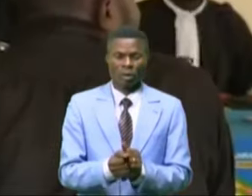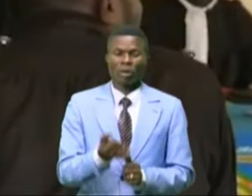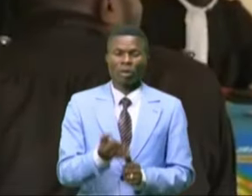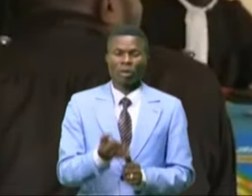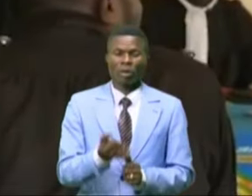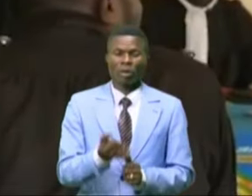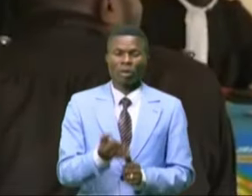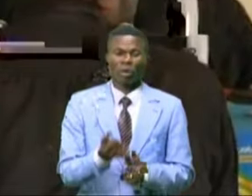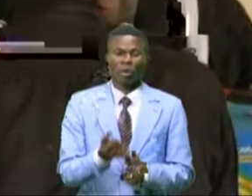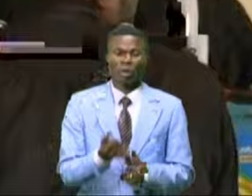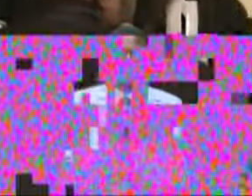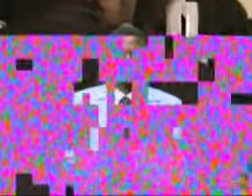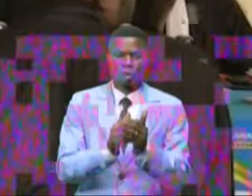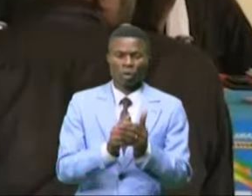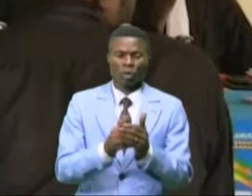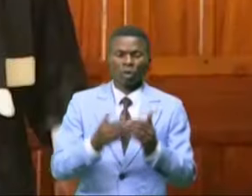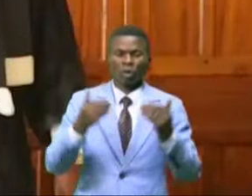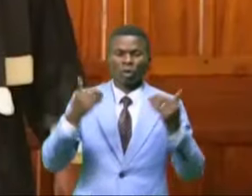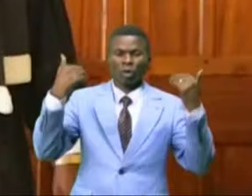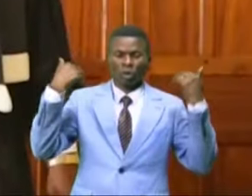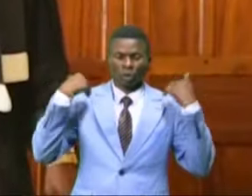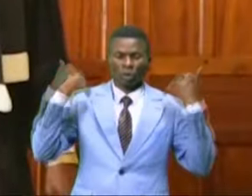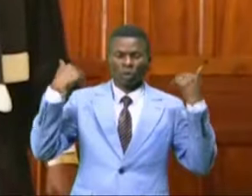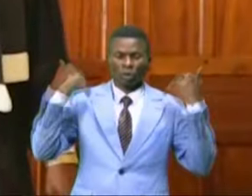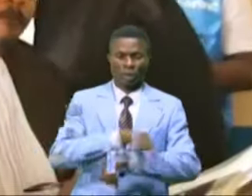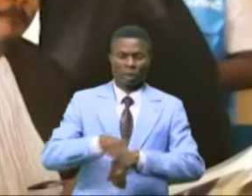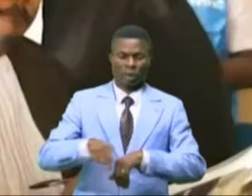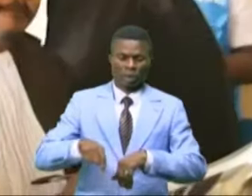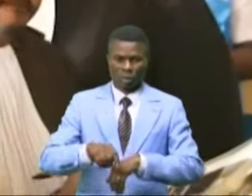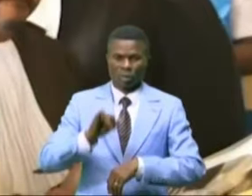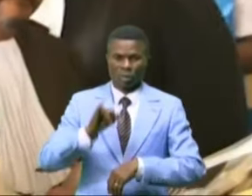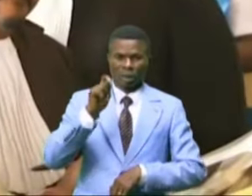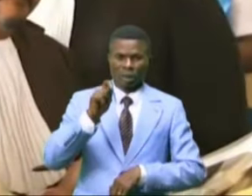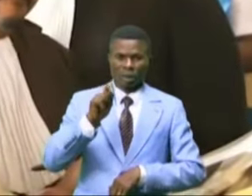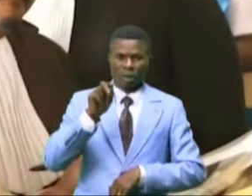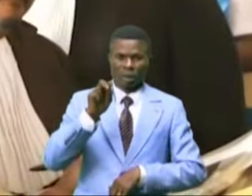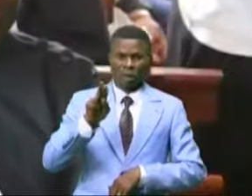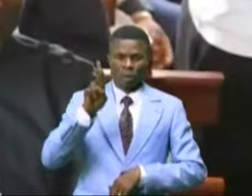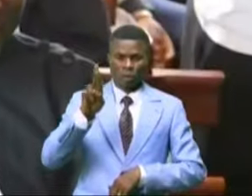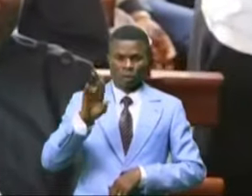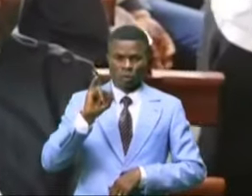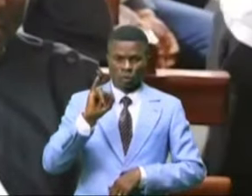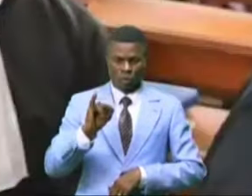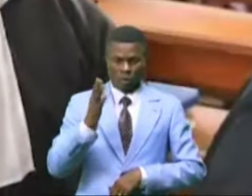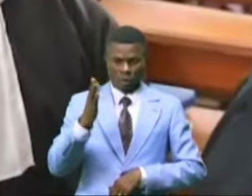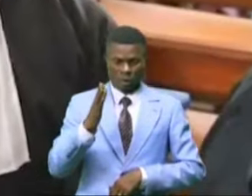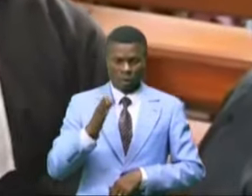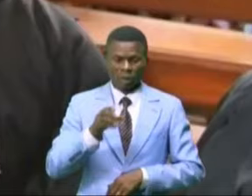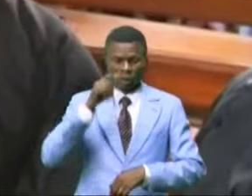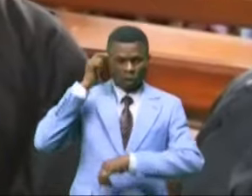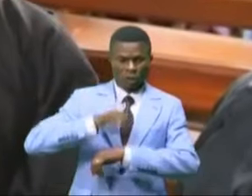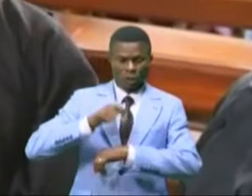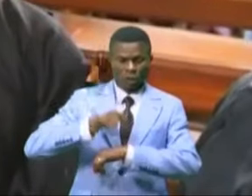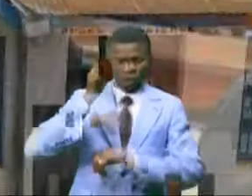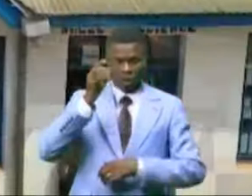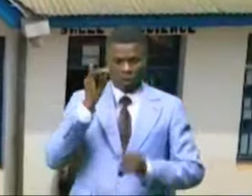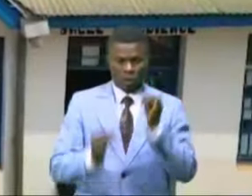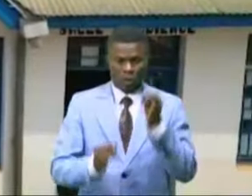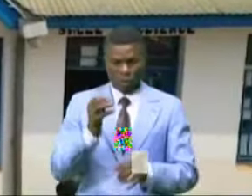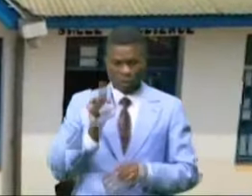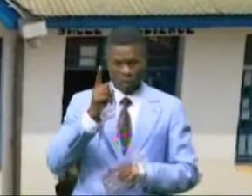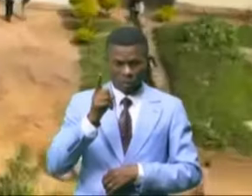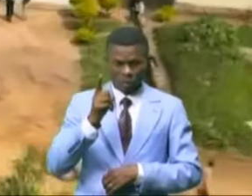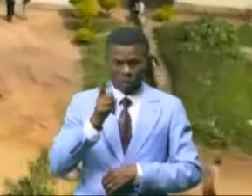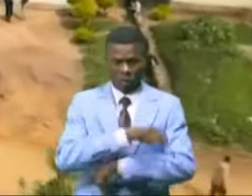disciplinaire en contre de Serge. Cette première audience qui se tient au pénal